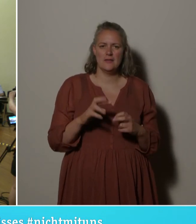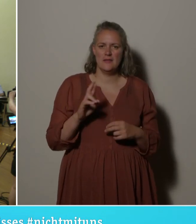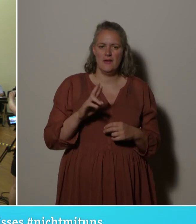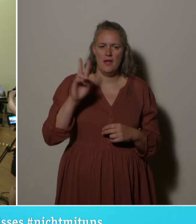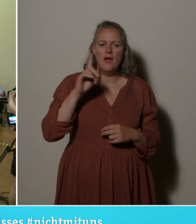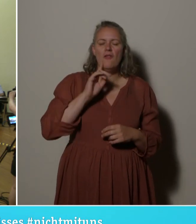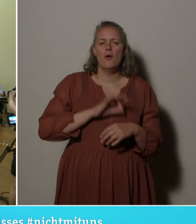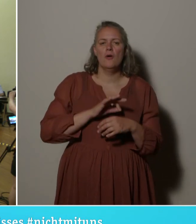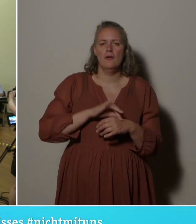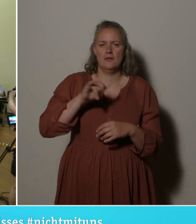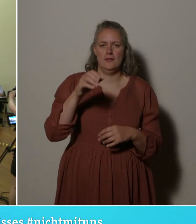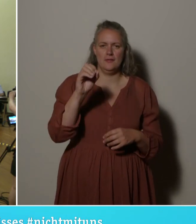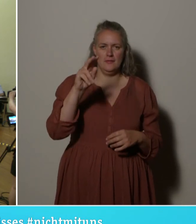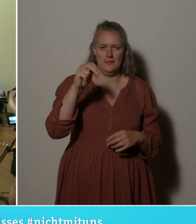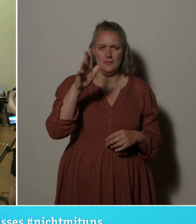Frau Dr. Jonscher,